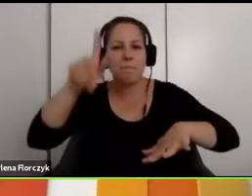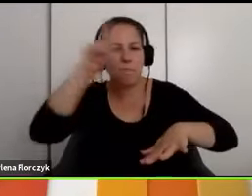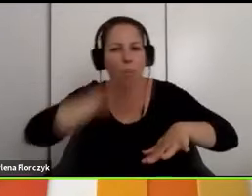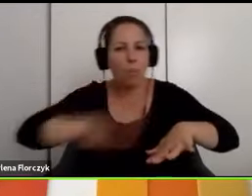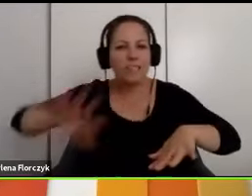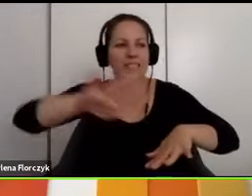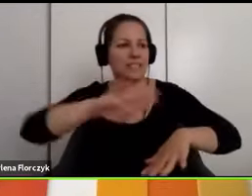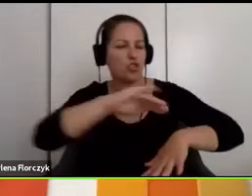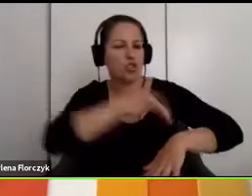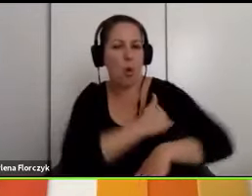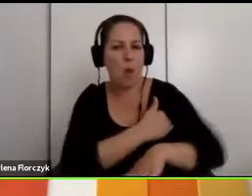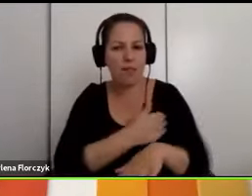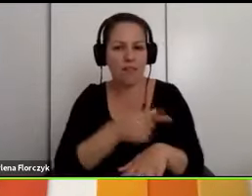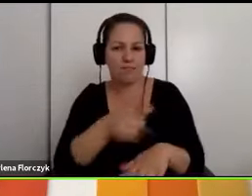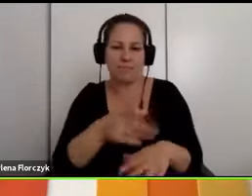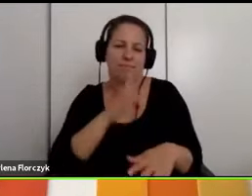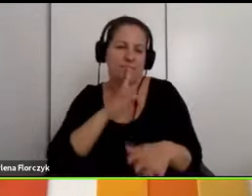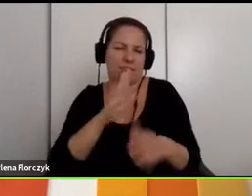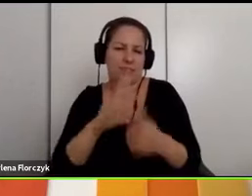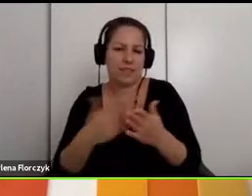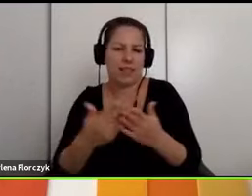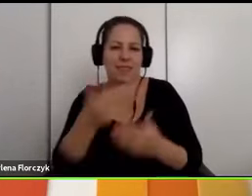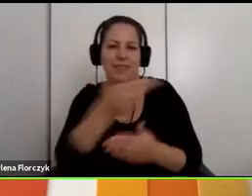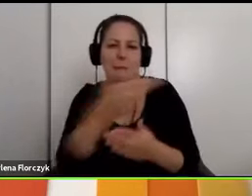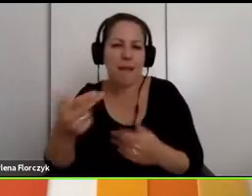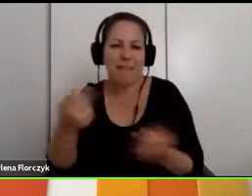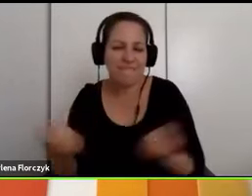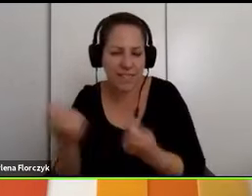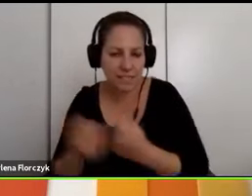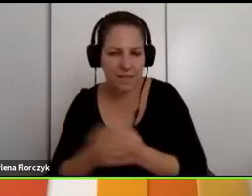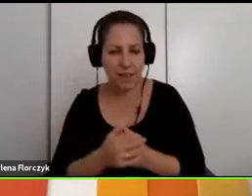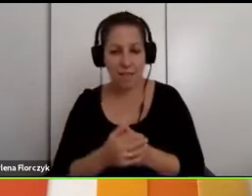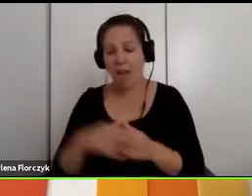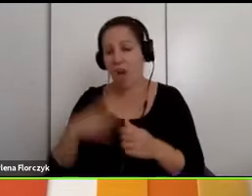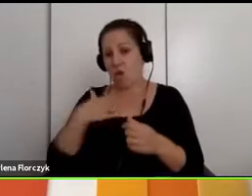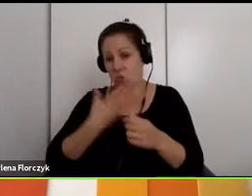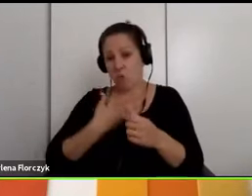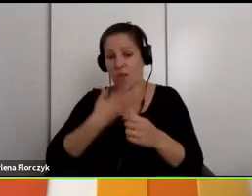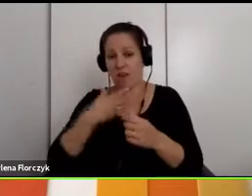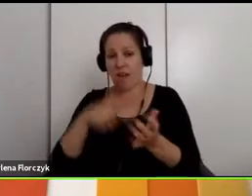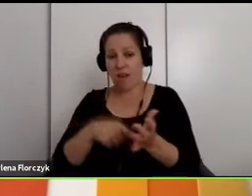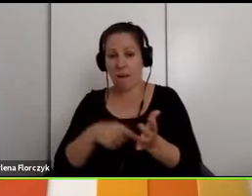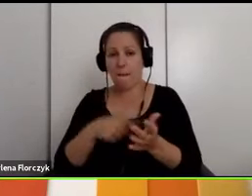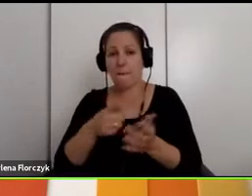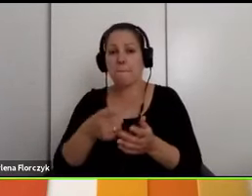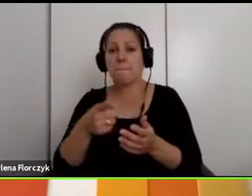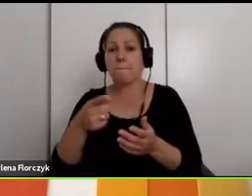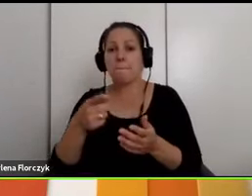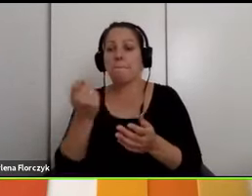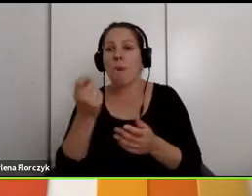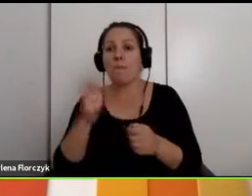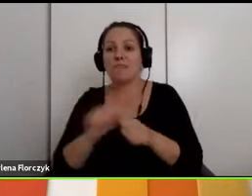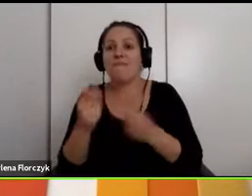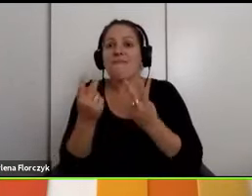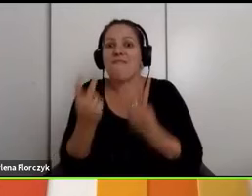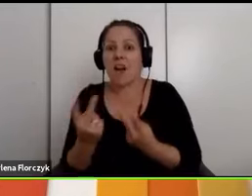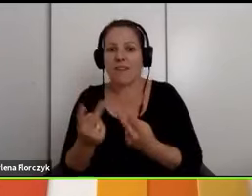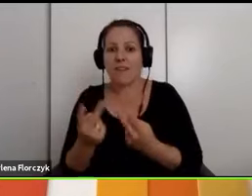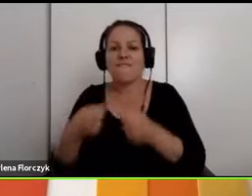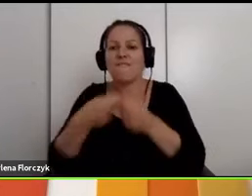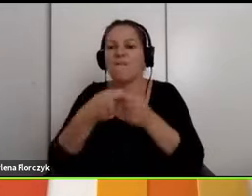szkolnych, czyli to są jakieś, nie wiem, tematy festiwali. I wydaje się, że ten moment jest ważny, dlatego że to jest moment